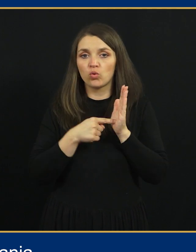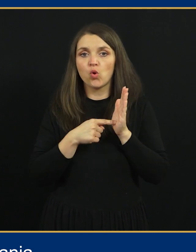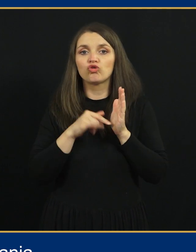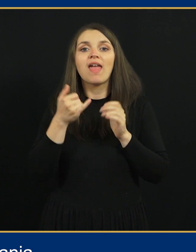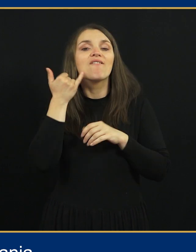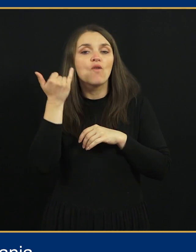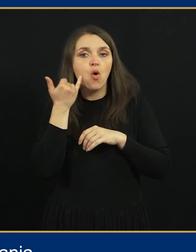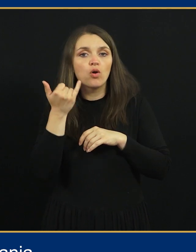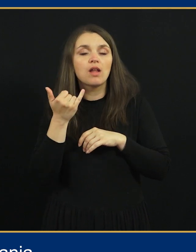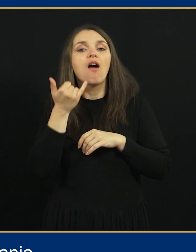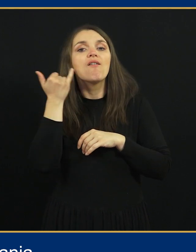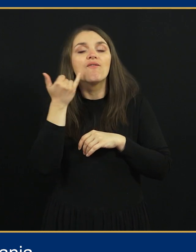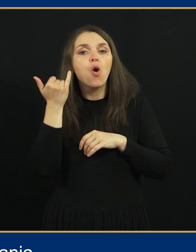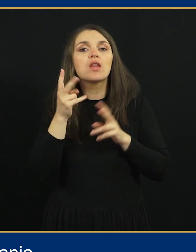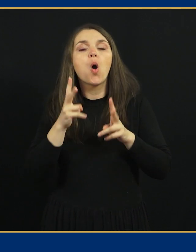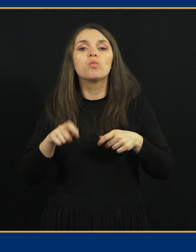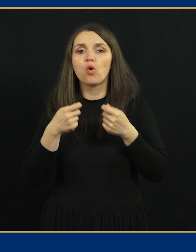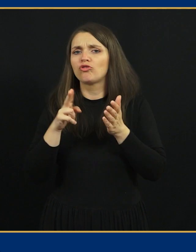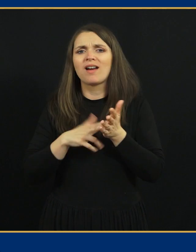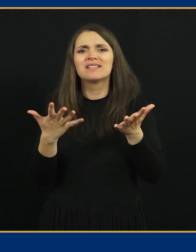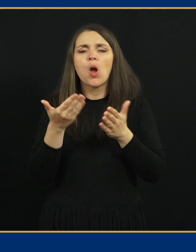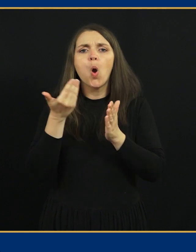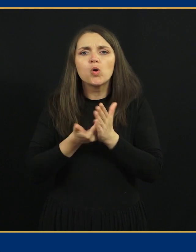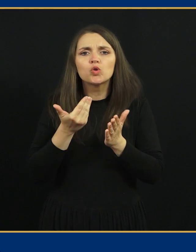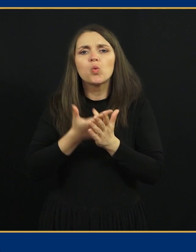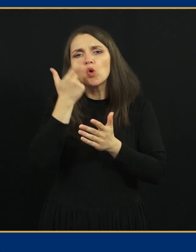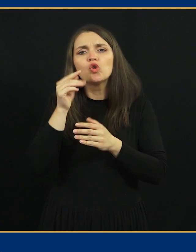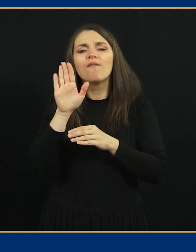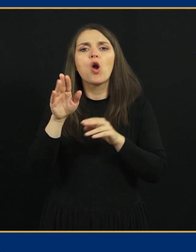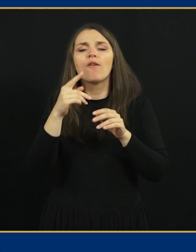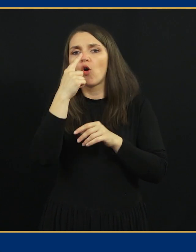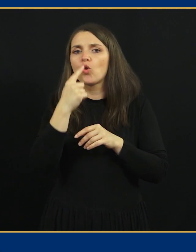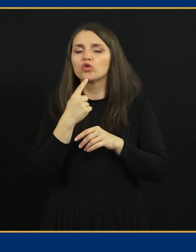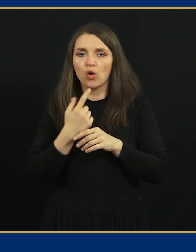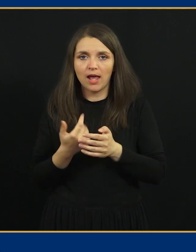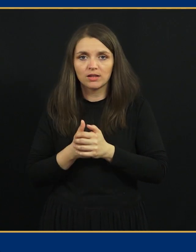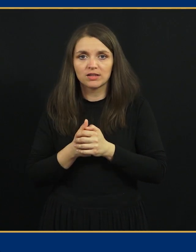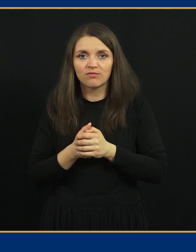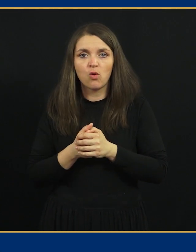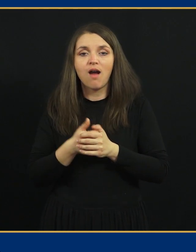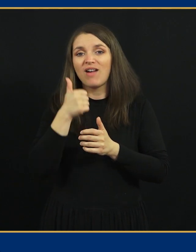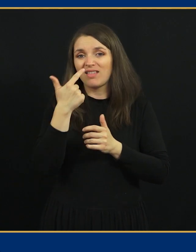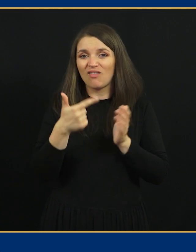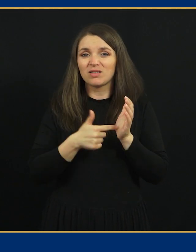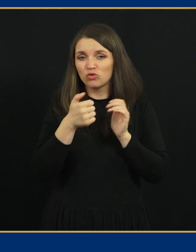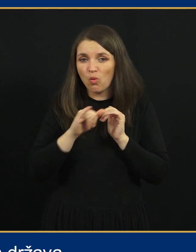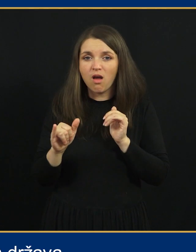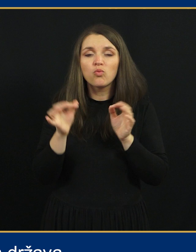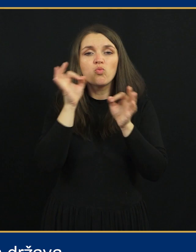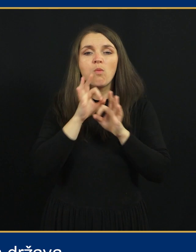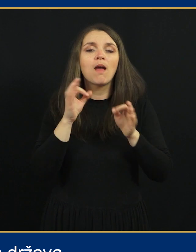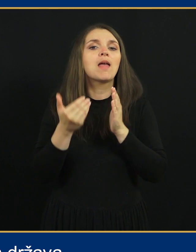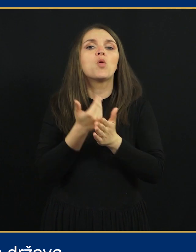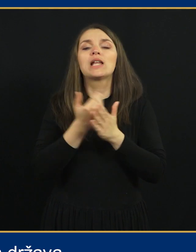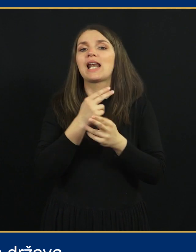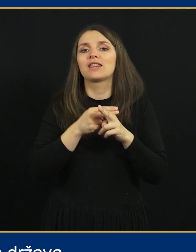rekla sem, da je prva točka voda. Voda omogoča res neko osnovno človekovo dostojanstvo. V